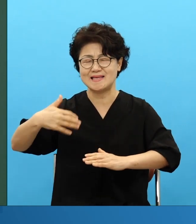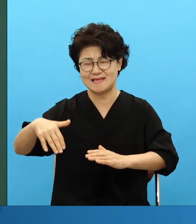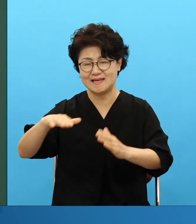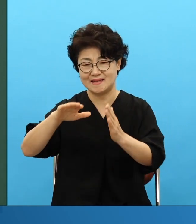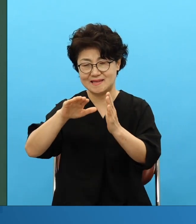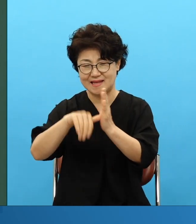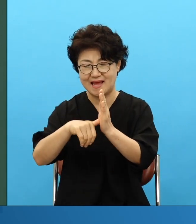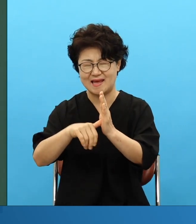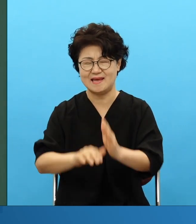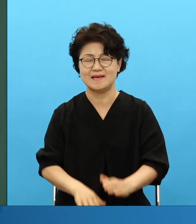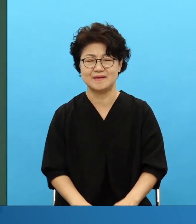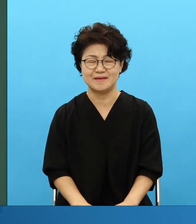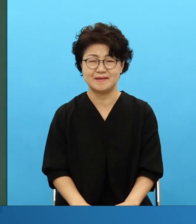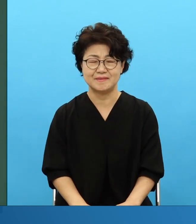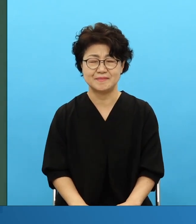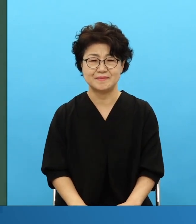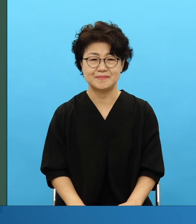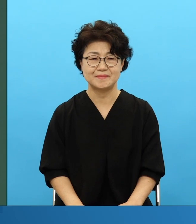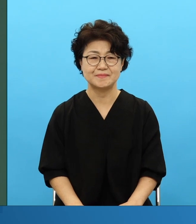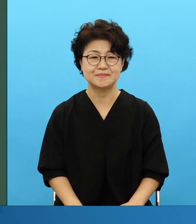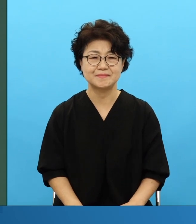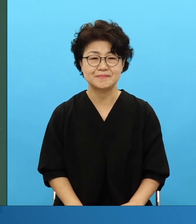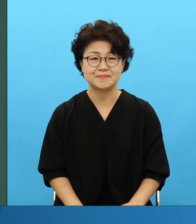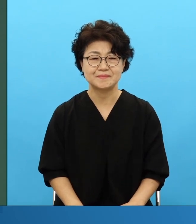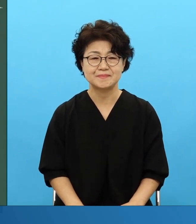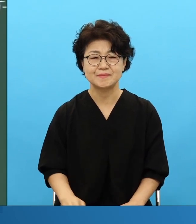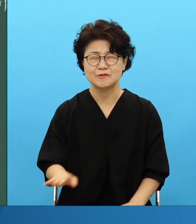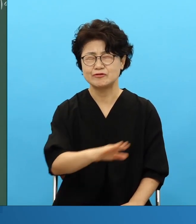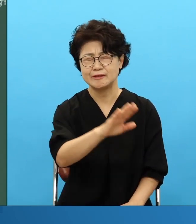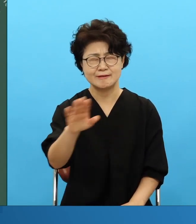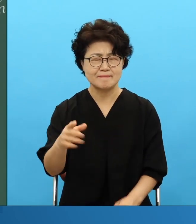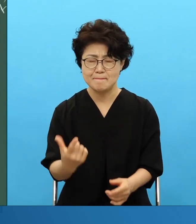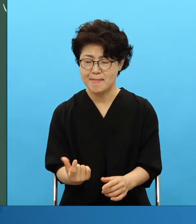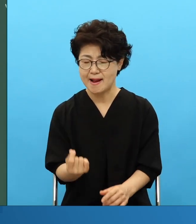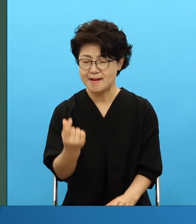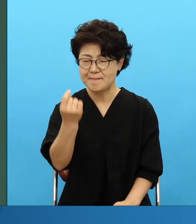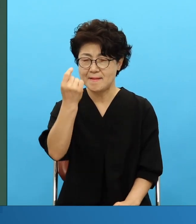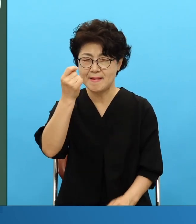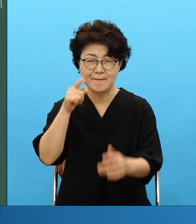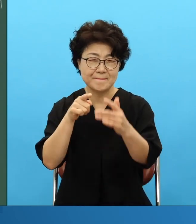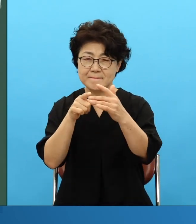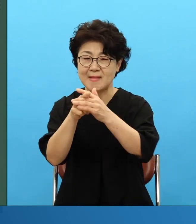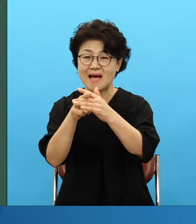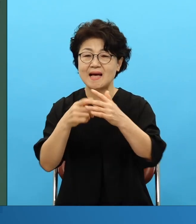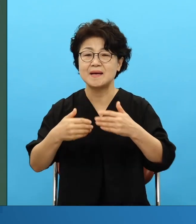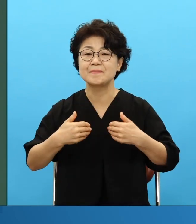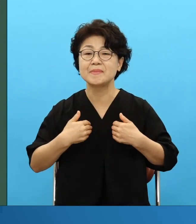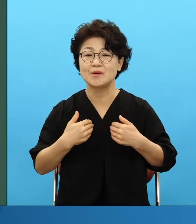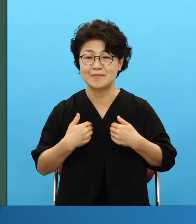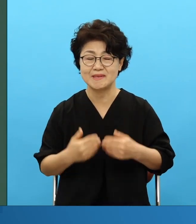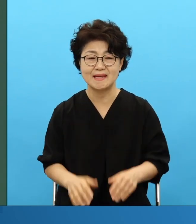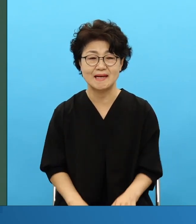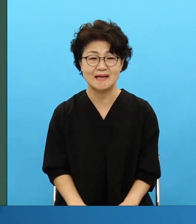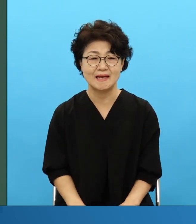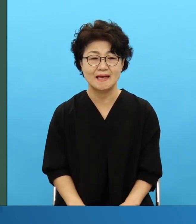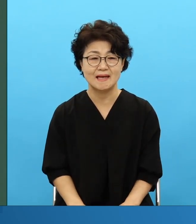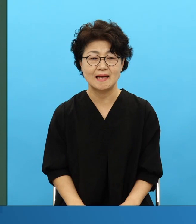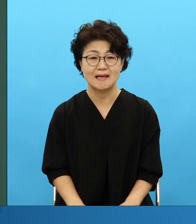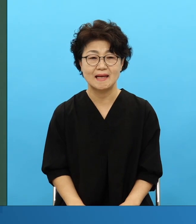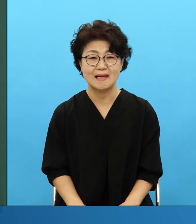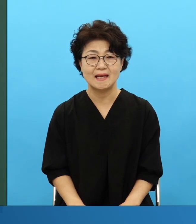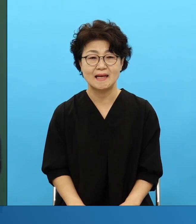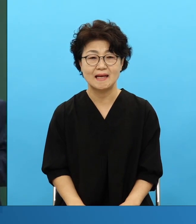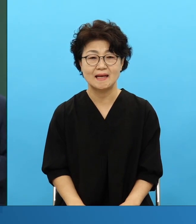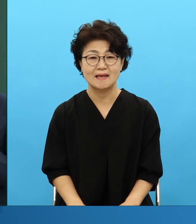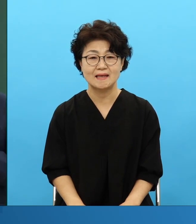was fighting and connecting before. It's 자, 이런 about 걸 빨리 봐야 되는 거죠. not being globalized. So you must catch upon 그래서 this 이제 quickly. 답이 나오는